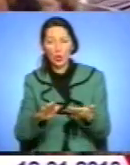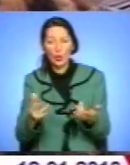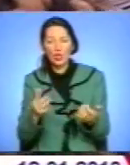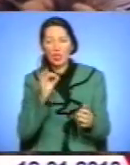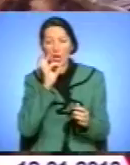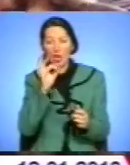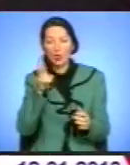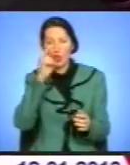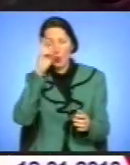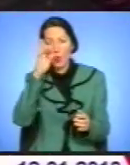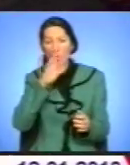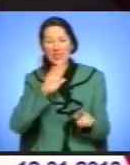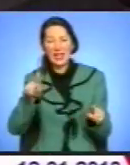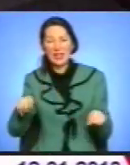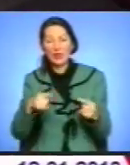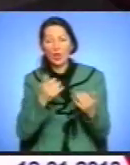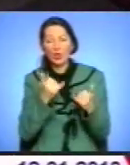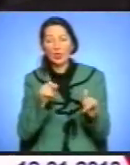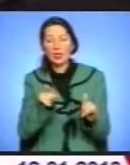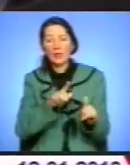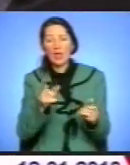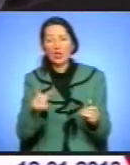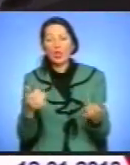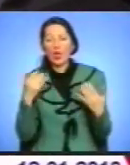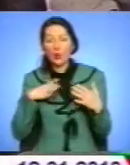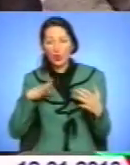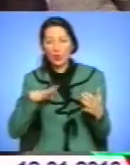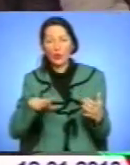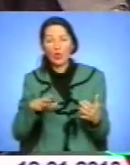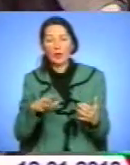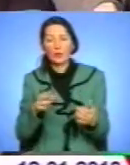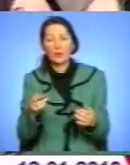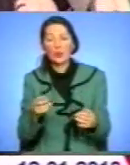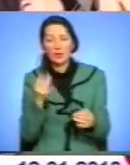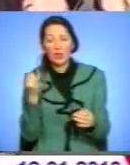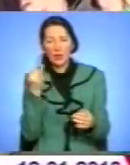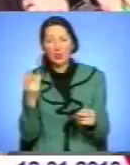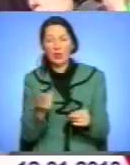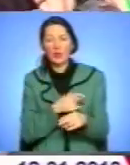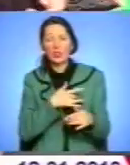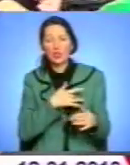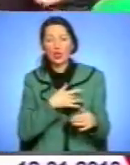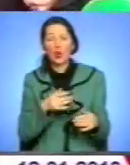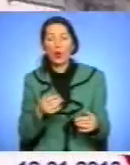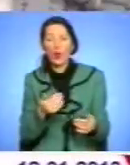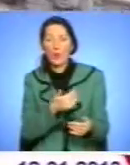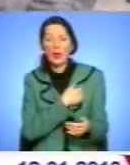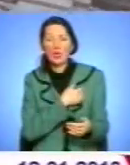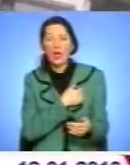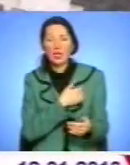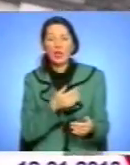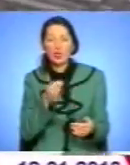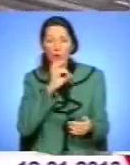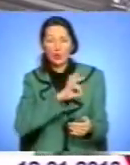Бог не творить чудес там, де людина їх очікує просто з цікавості, без щирого наміру скористатися ними задля власного спасіння.